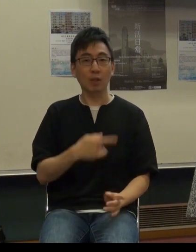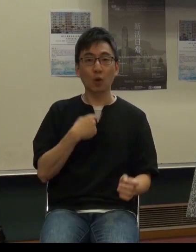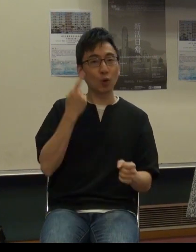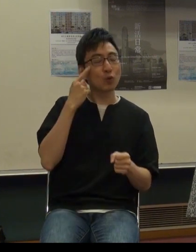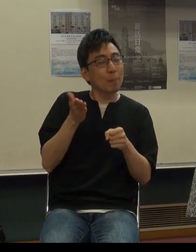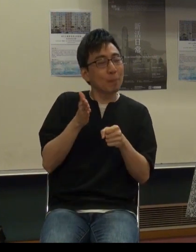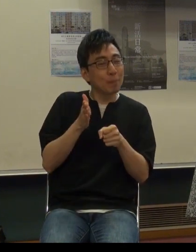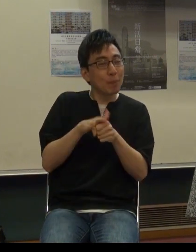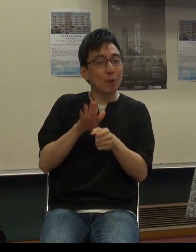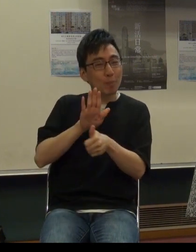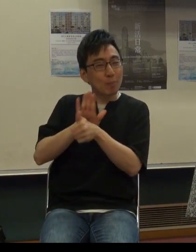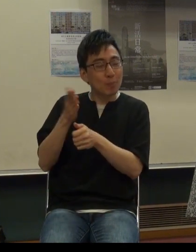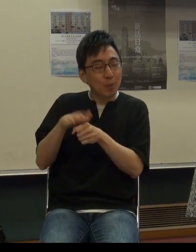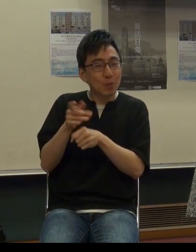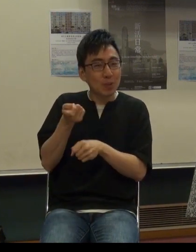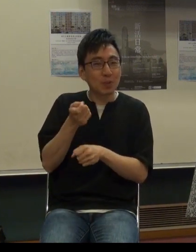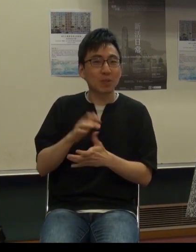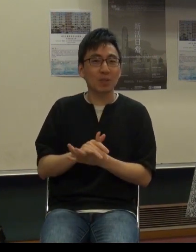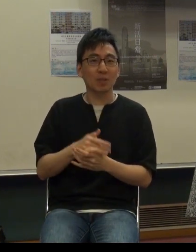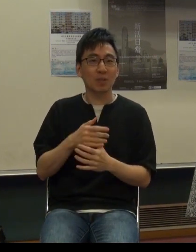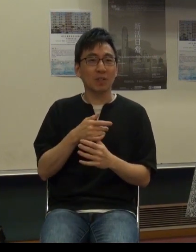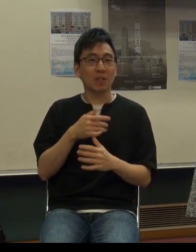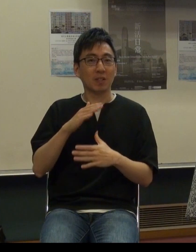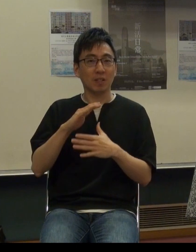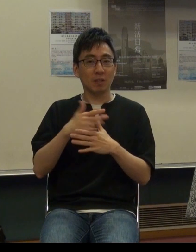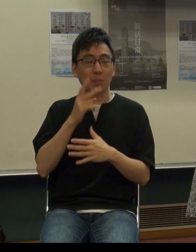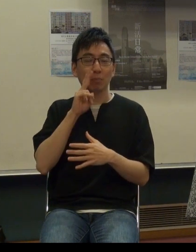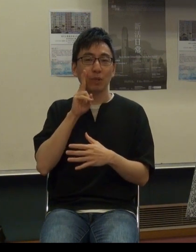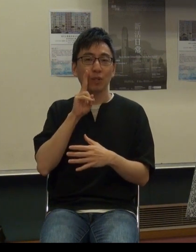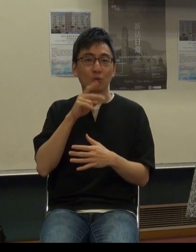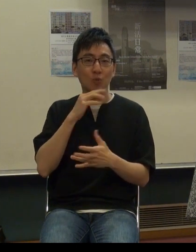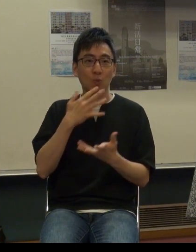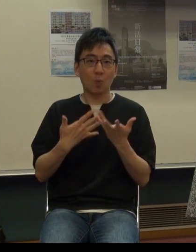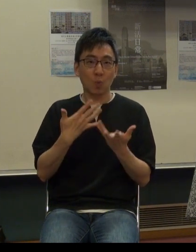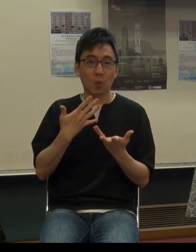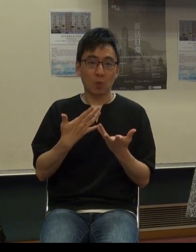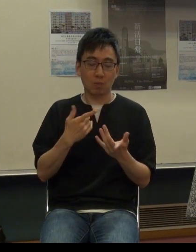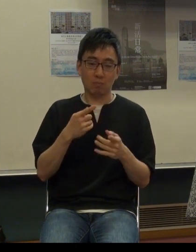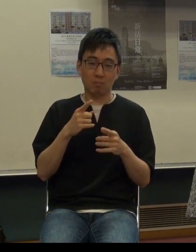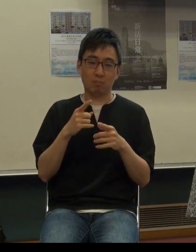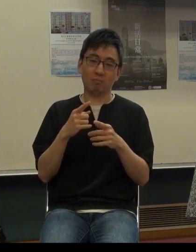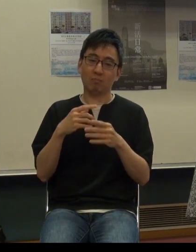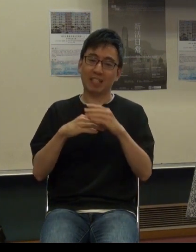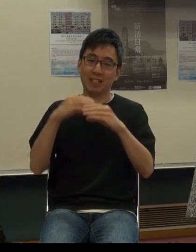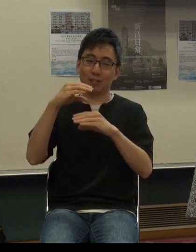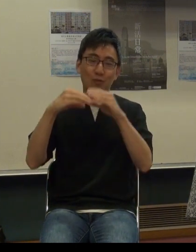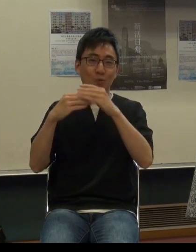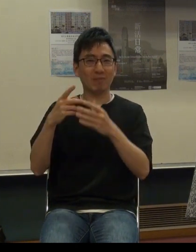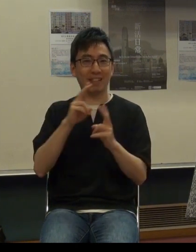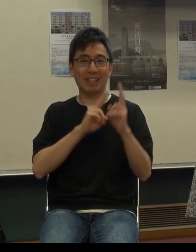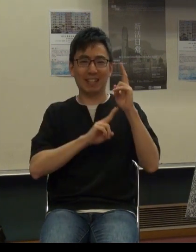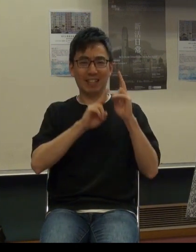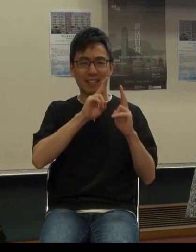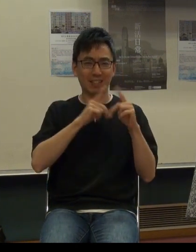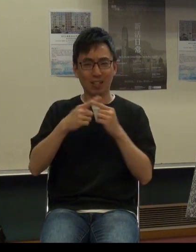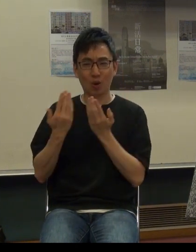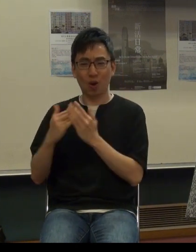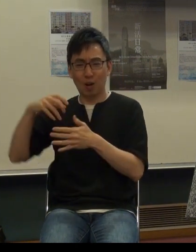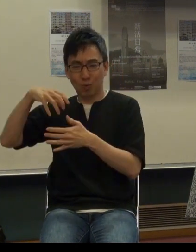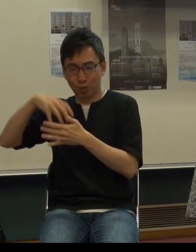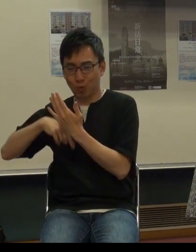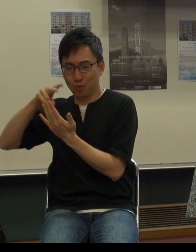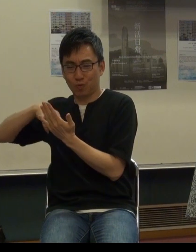我想幫手補充一句，因為譬如原本可能建築史一路以嚟都係一啲好學院裏邊睇到